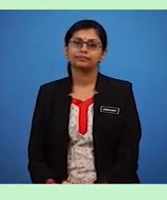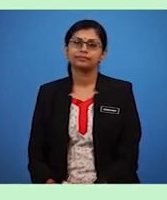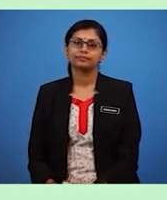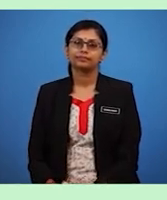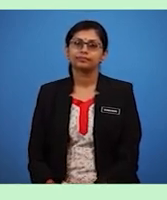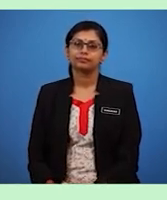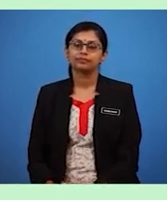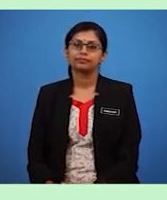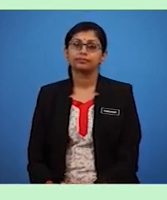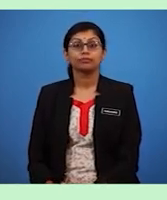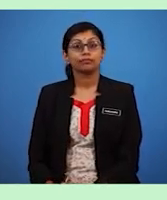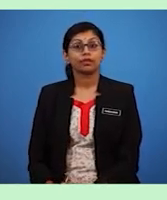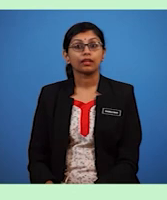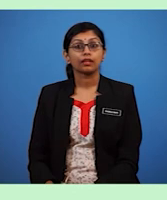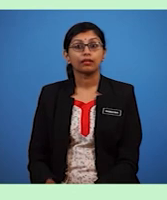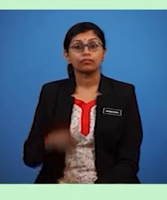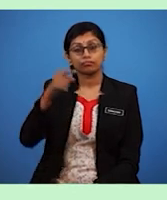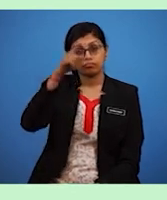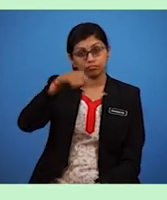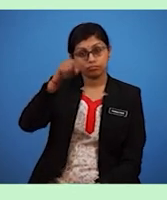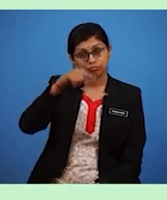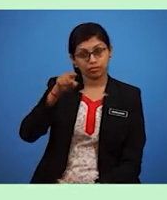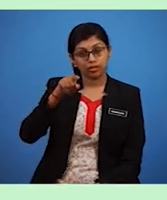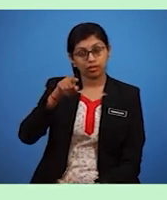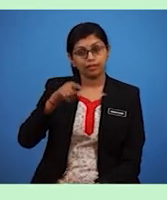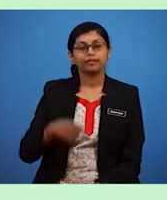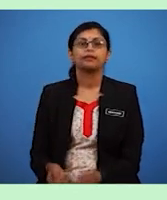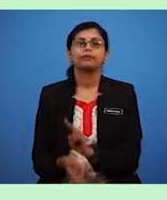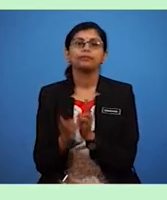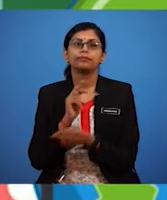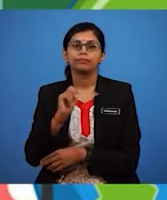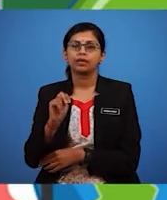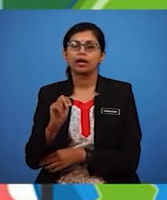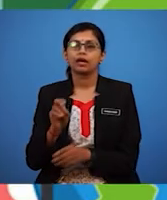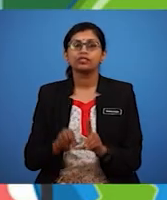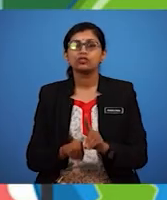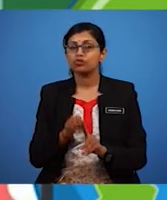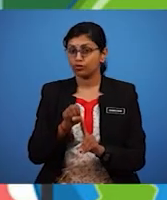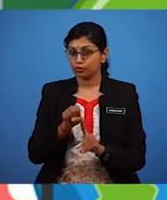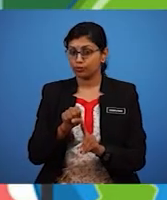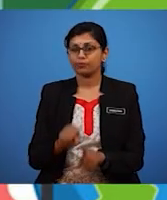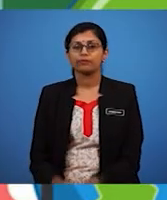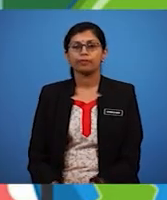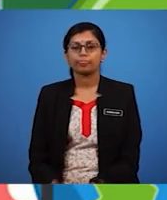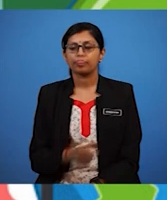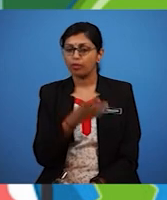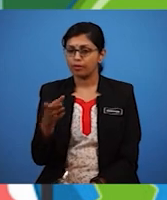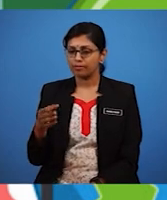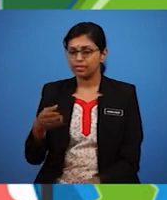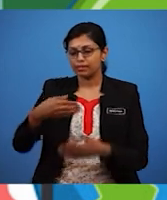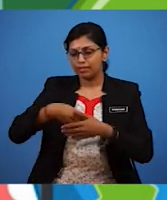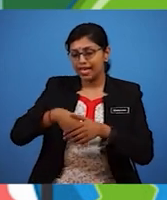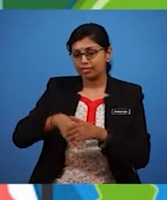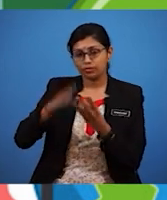seterusnya, nilai titar iaitu perubahan suhu. Murid-murid perlu